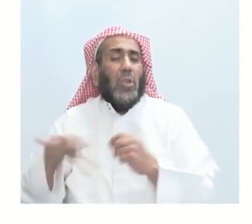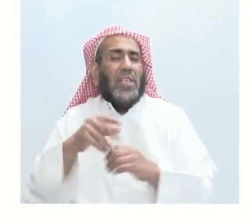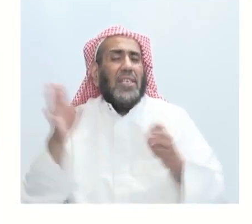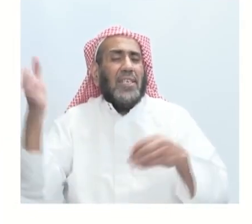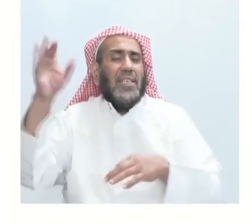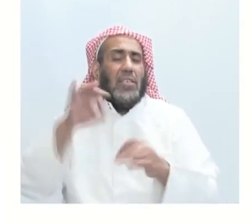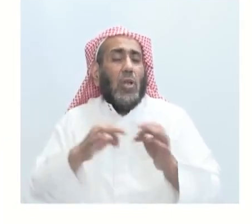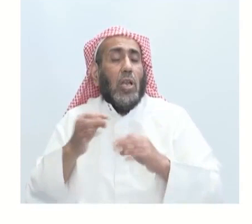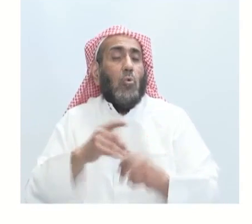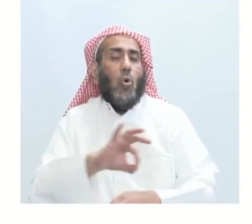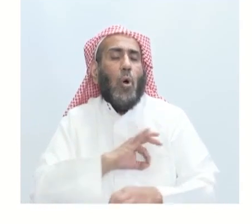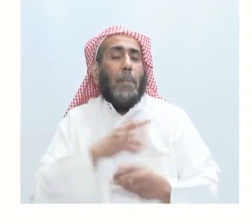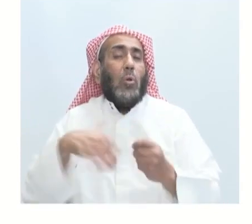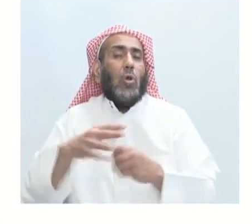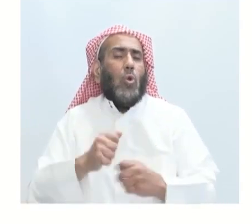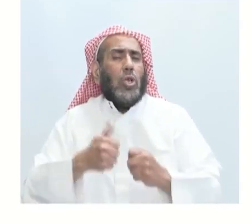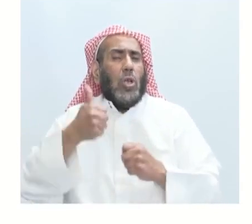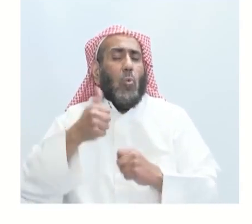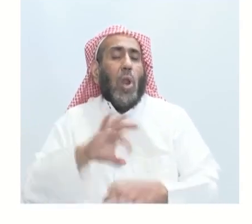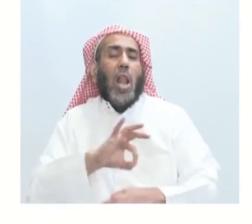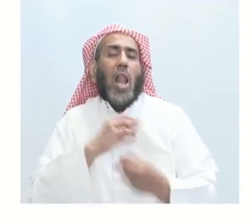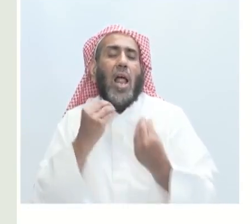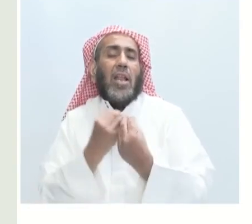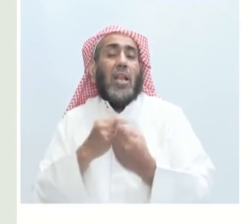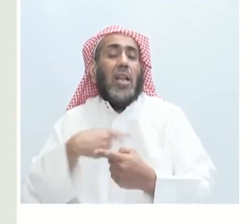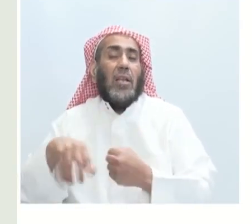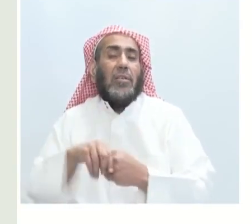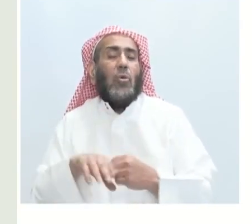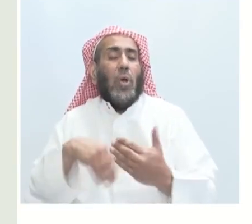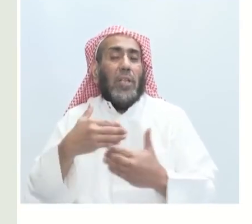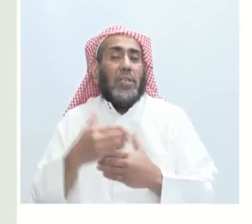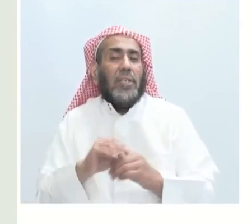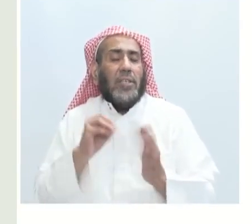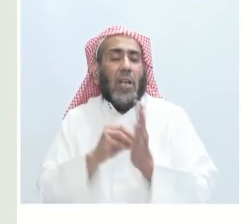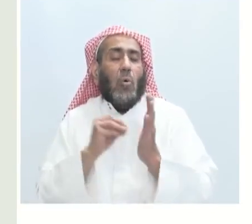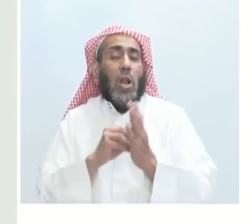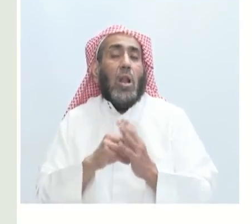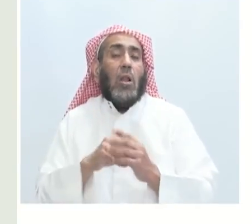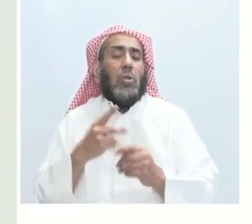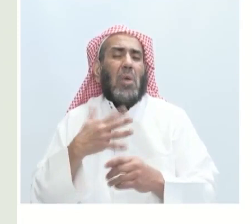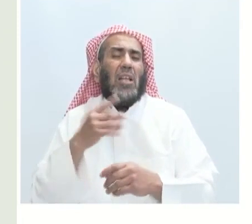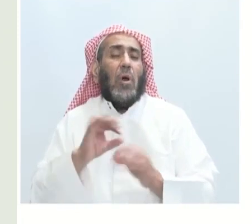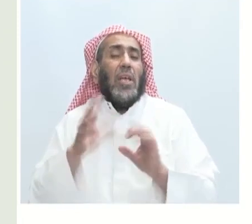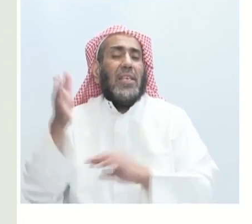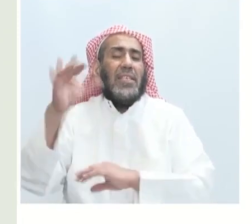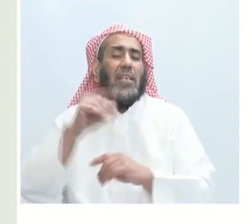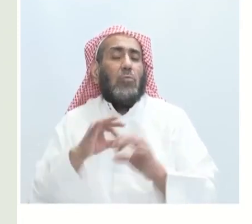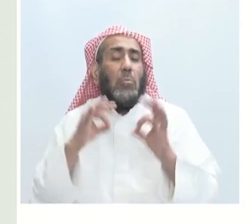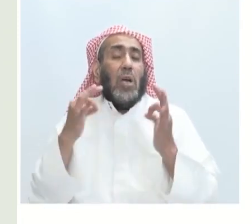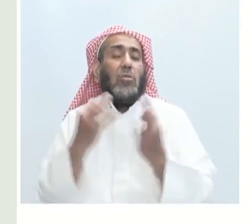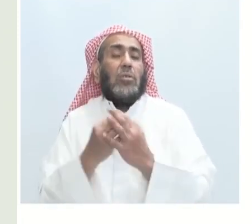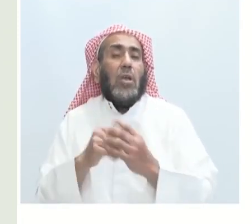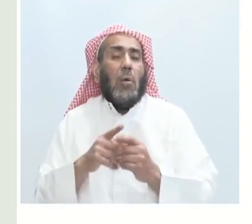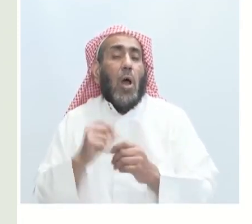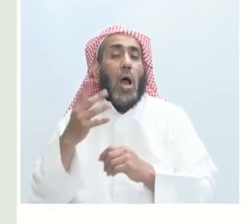وهي تغني بحب الوطن والاشاده به والحنين والحنين اليه وايضا تناول ادباء عدم القضايا السياسيه في المجتمع على وجه الخصوص